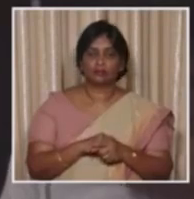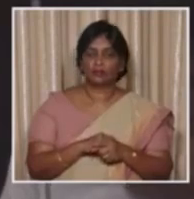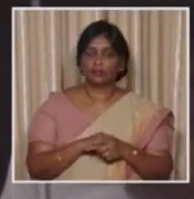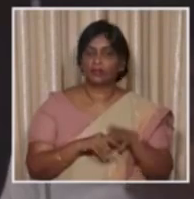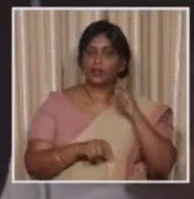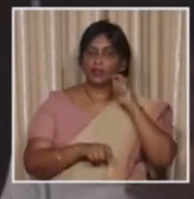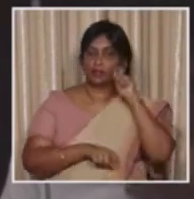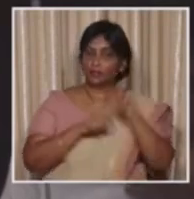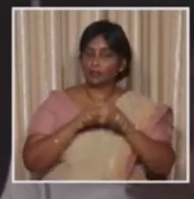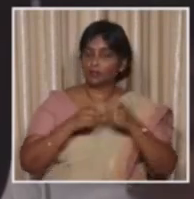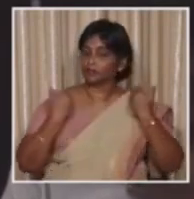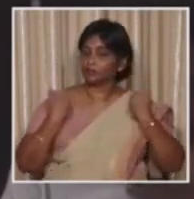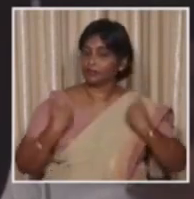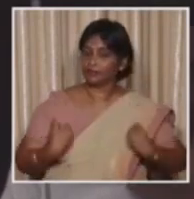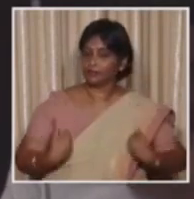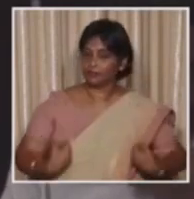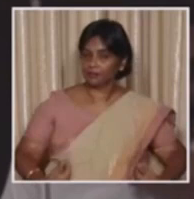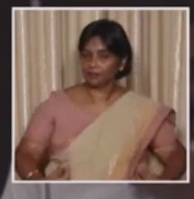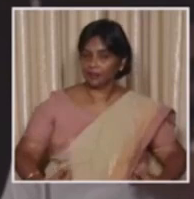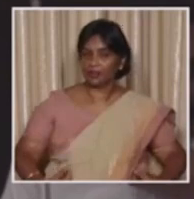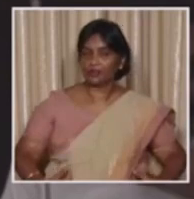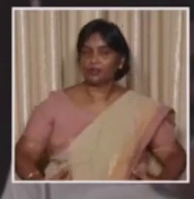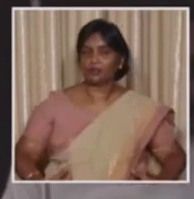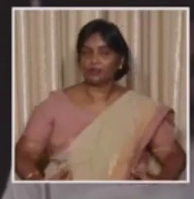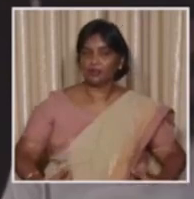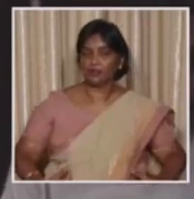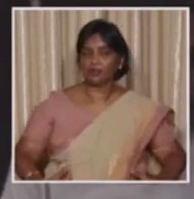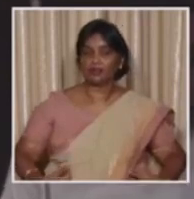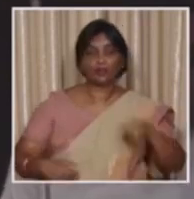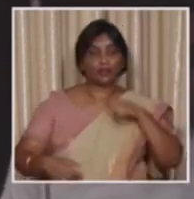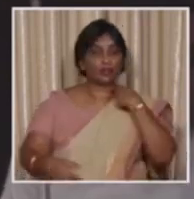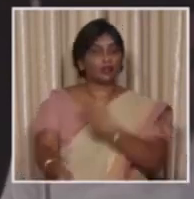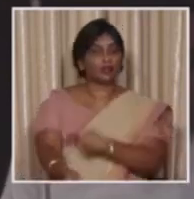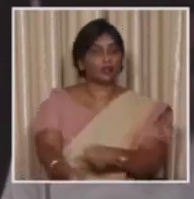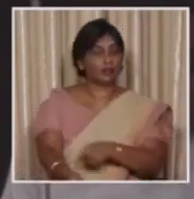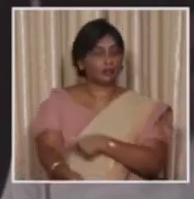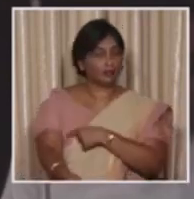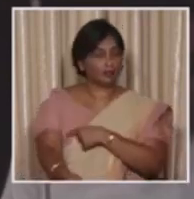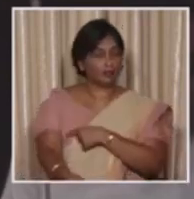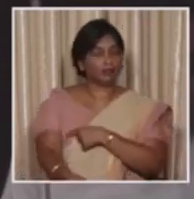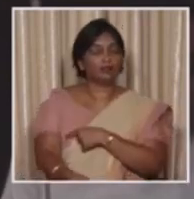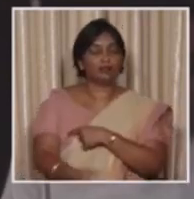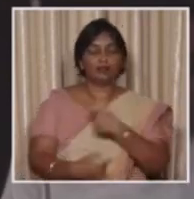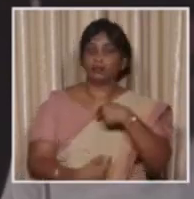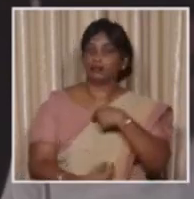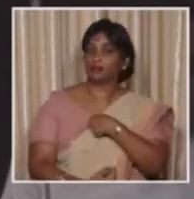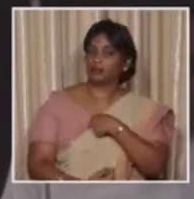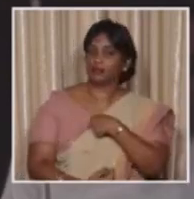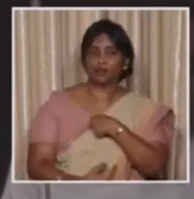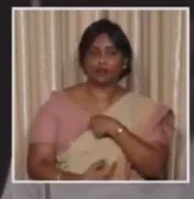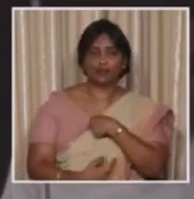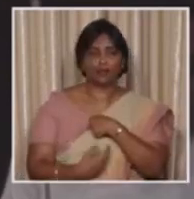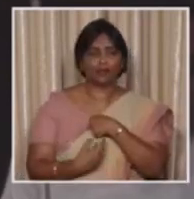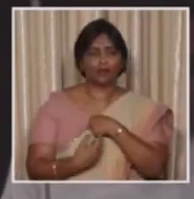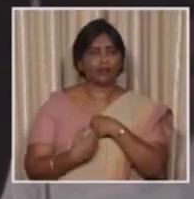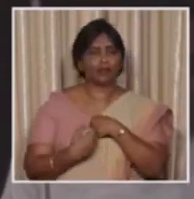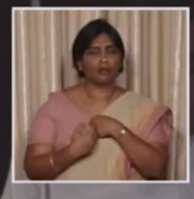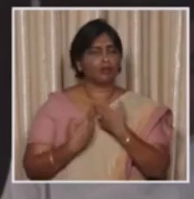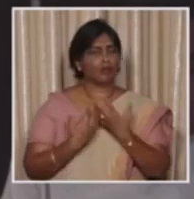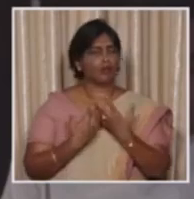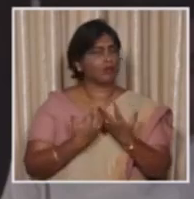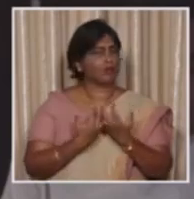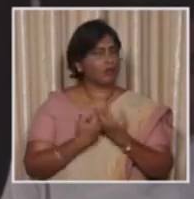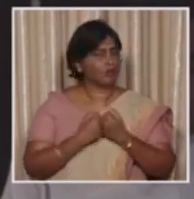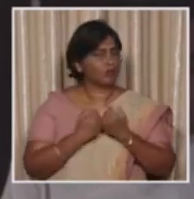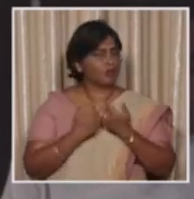முக்கியமோ, அதே நேரம் அதனுடைய இதயம் முக்கியமோ, இந்த நாட்டுக்கு விவசாயம் என்றது ஒரு முக்கியமான ஒரு துறை. அதே நேரம் இந்த